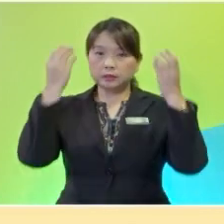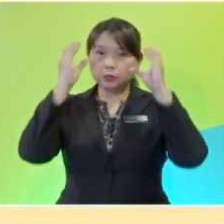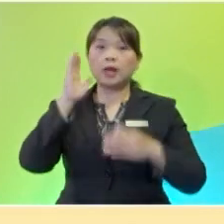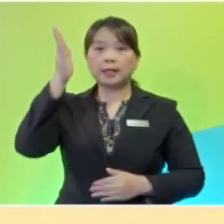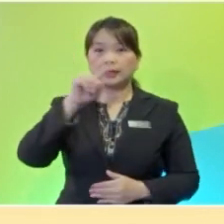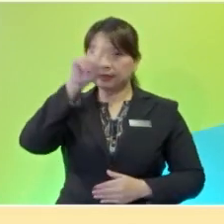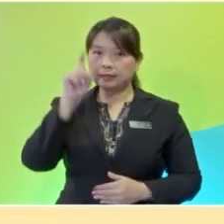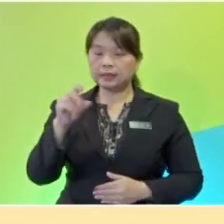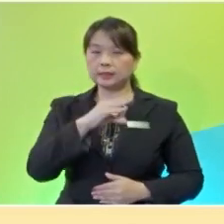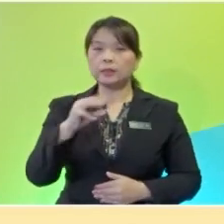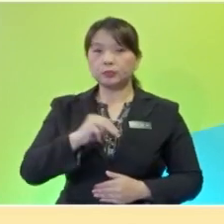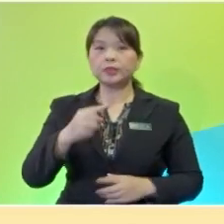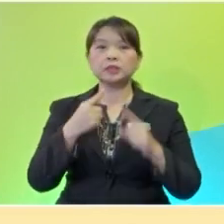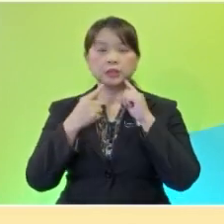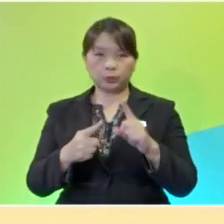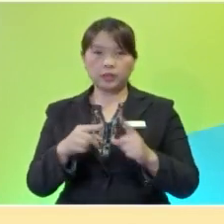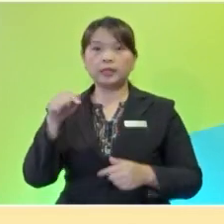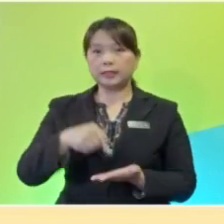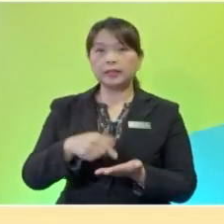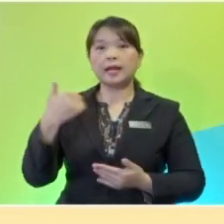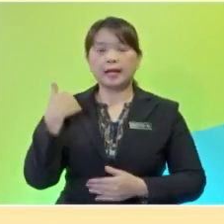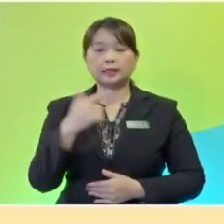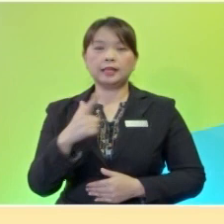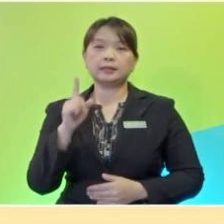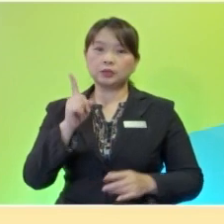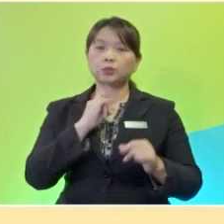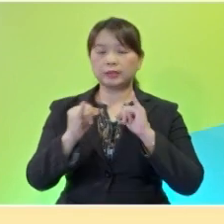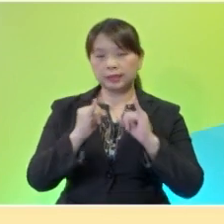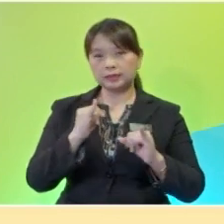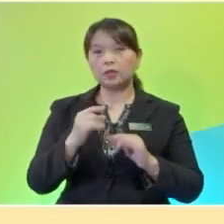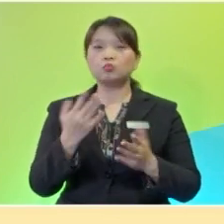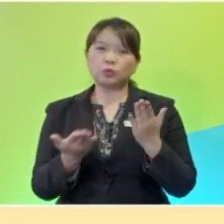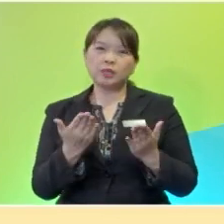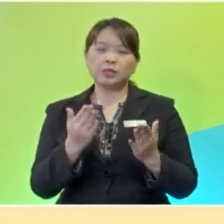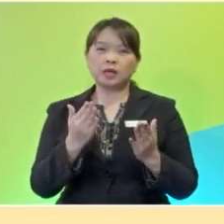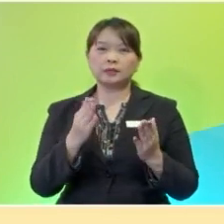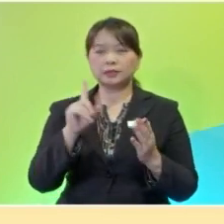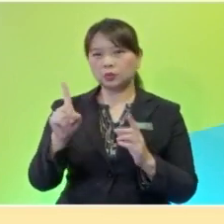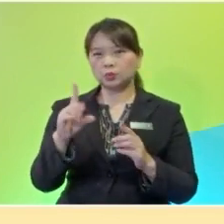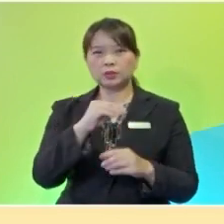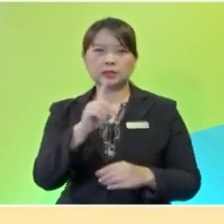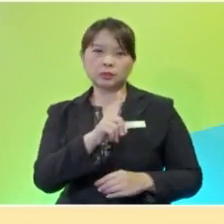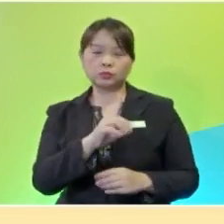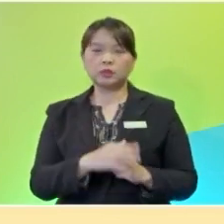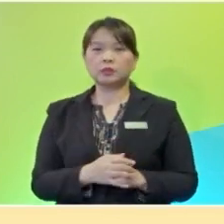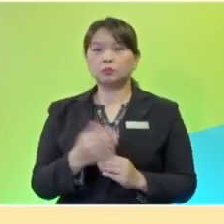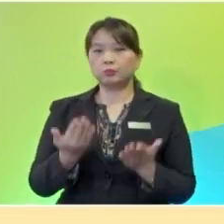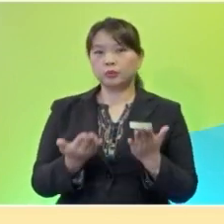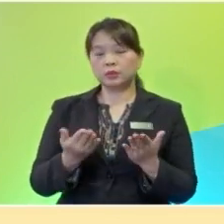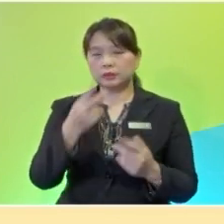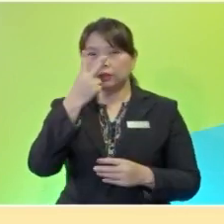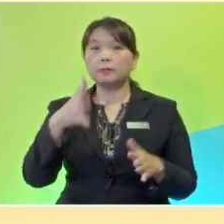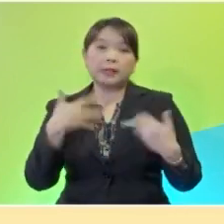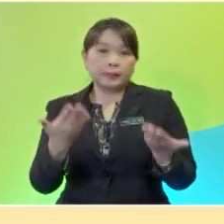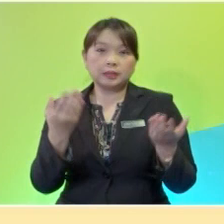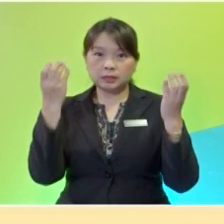后学生回答，这种也是一种交流，只是可能比较单向的一对一啊，或者是全班的也可以啊，就看老师怎么进